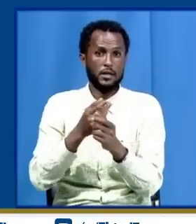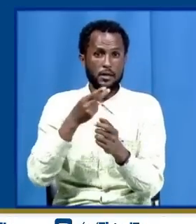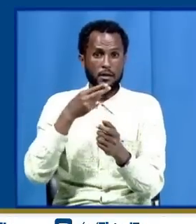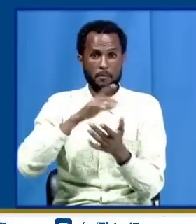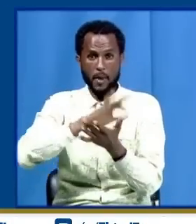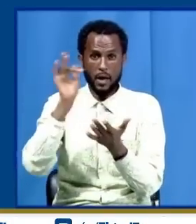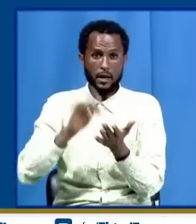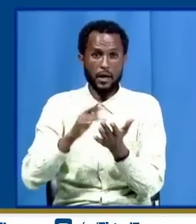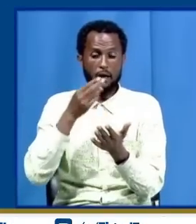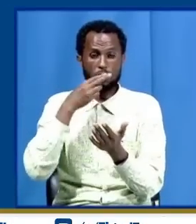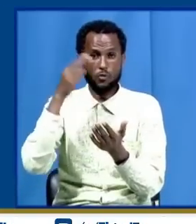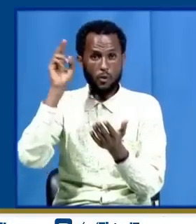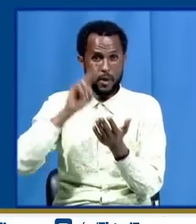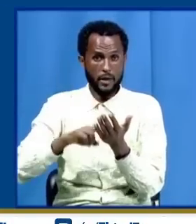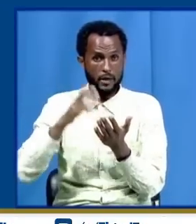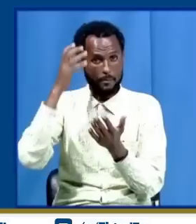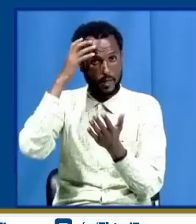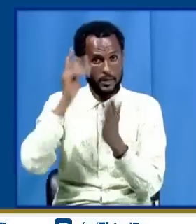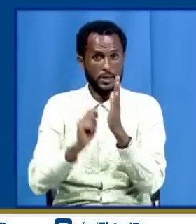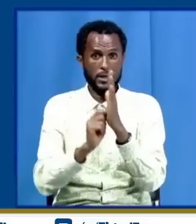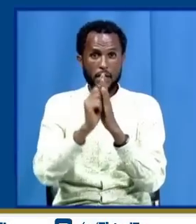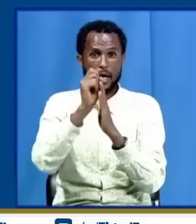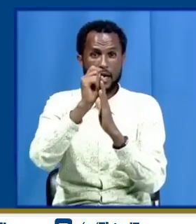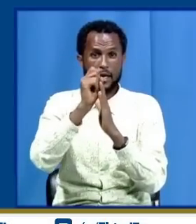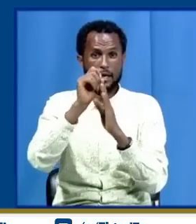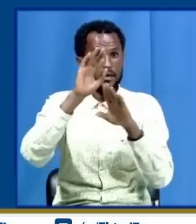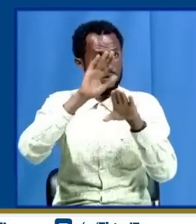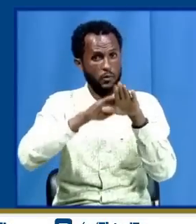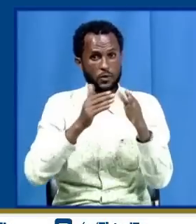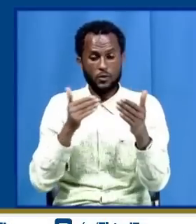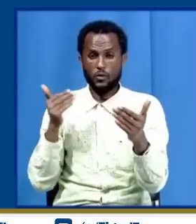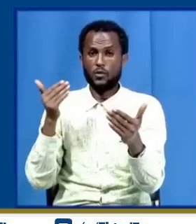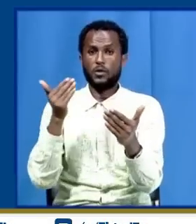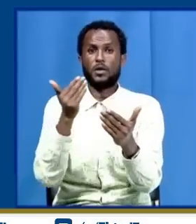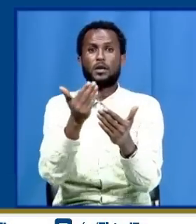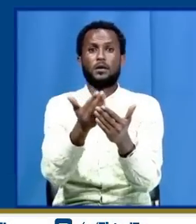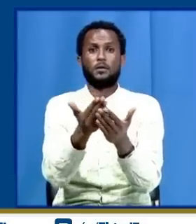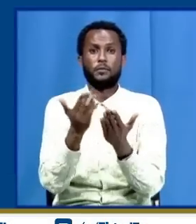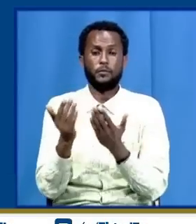ኮማንድ መንግስቲ ትግራይ ጻውዒቱ የቕርብ።